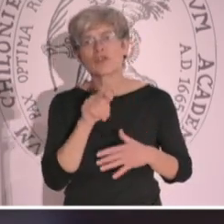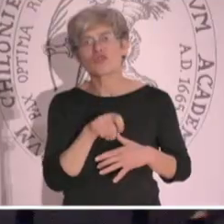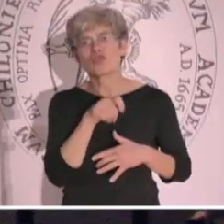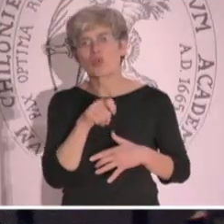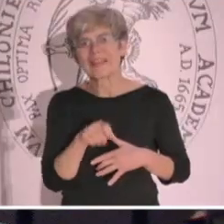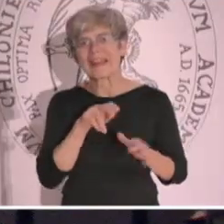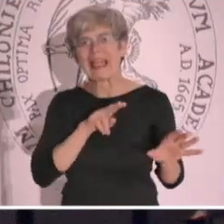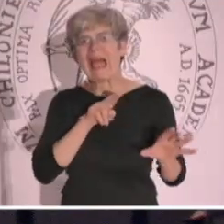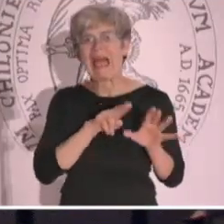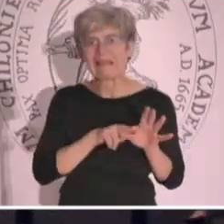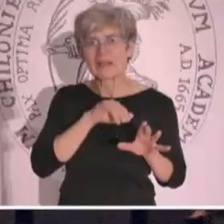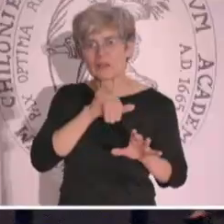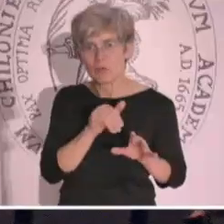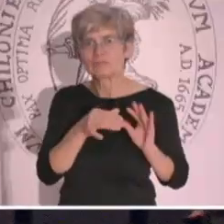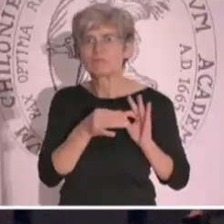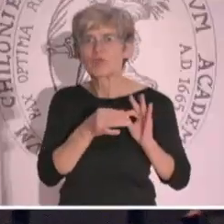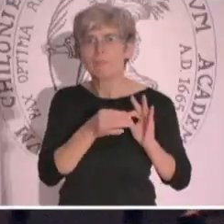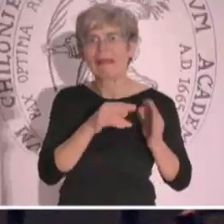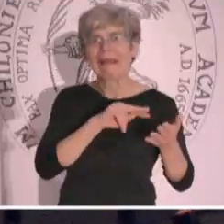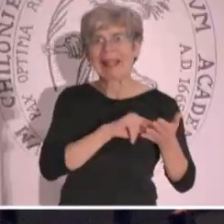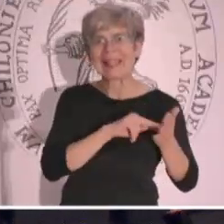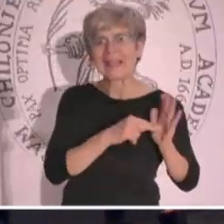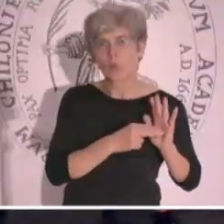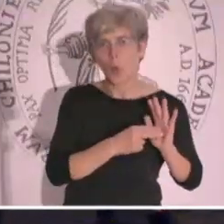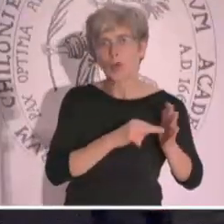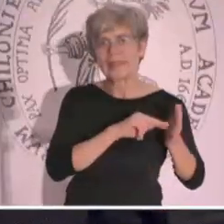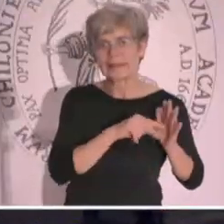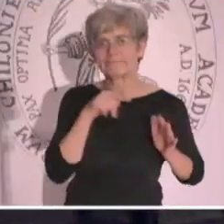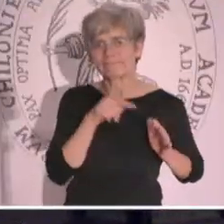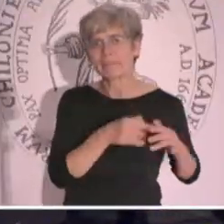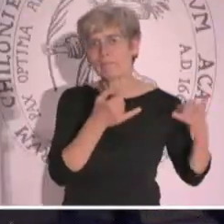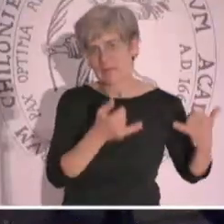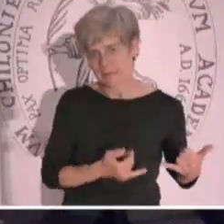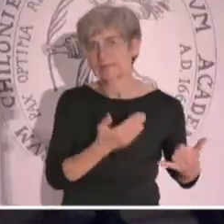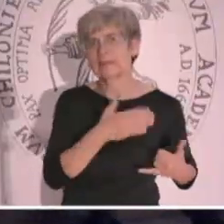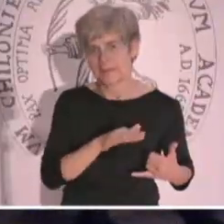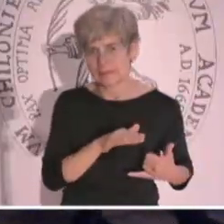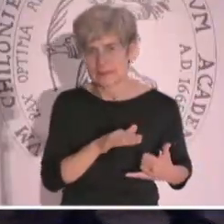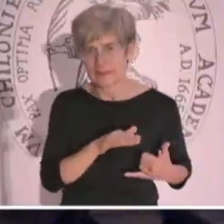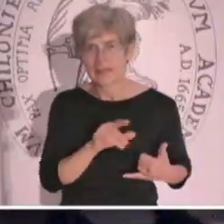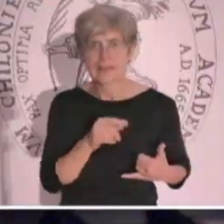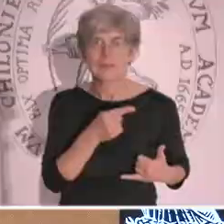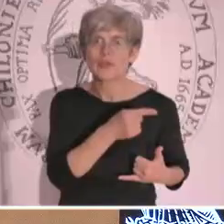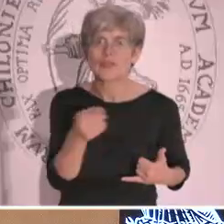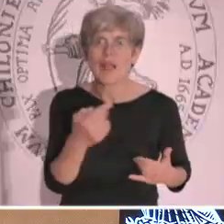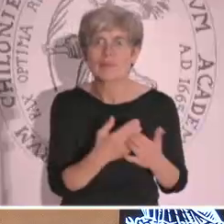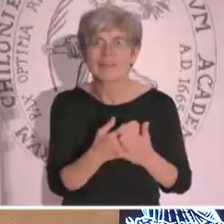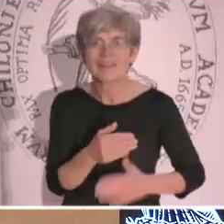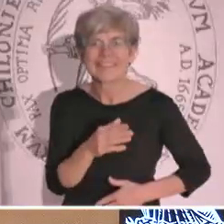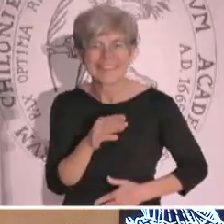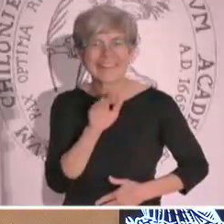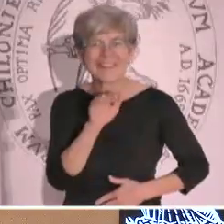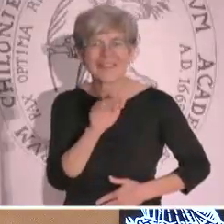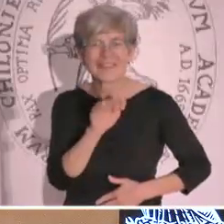Studieneingangsprojekt der Elektrotechnik in Präsenz, wo Sie als Studierende dann auch Ihre zukünftigen Kommilitonen innen